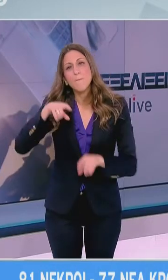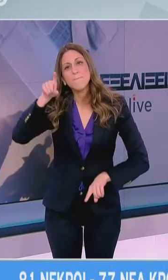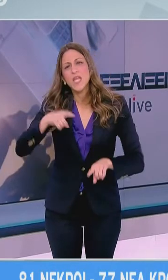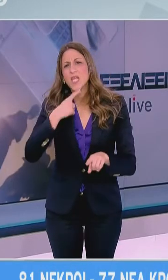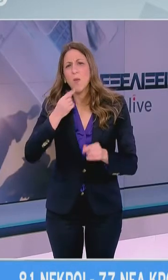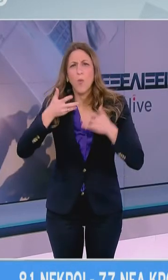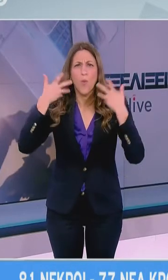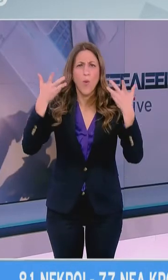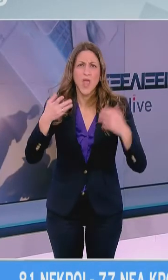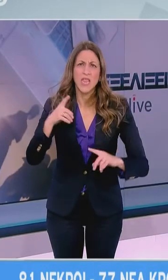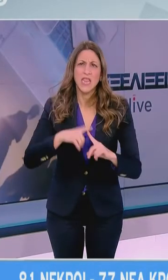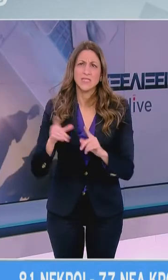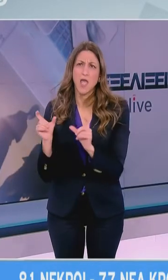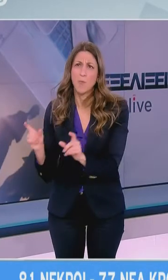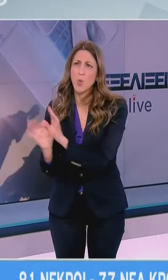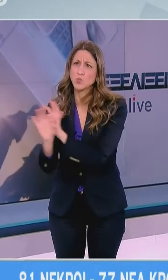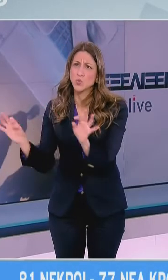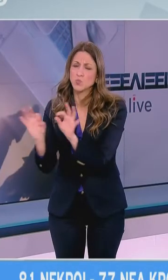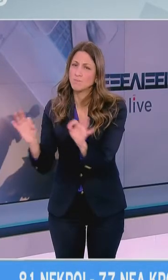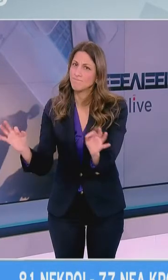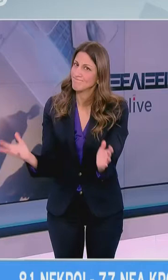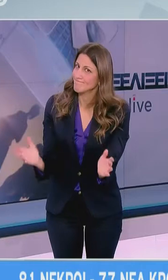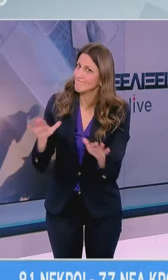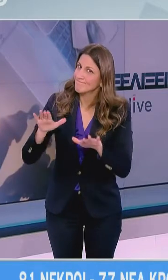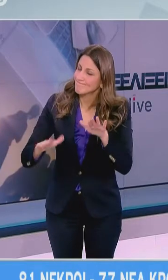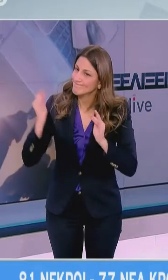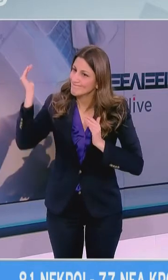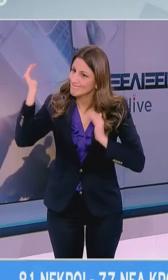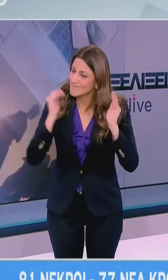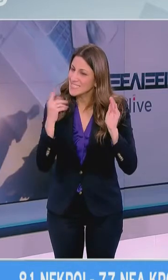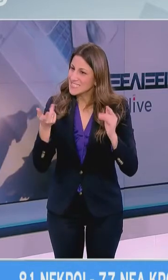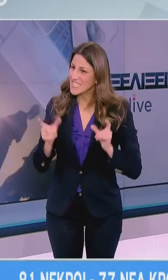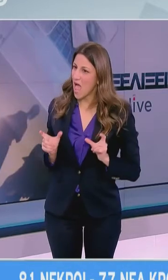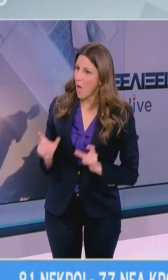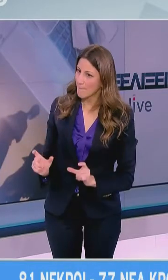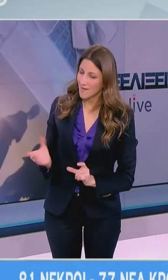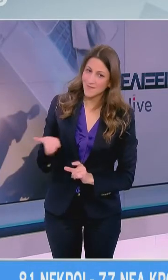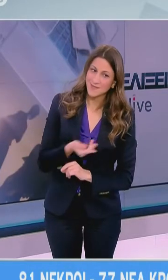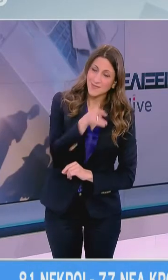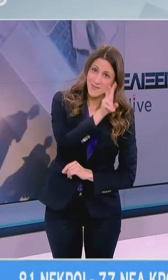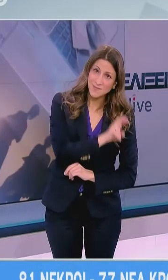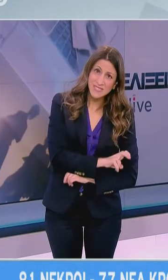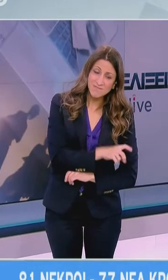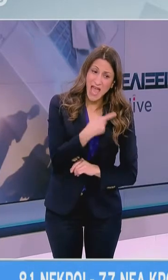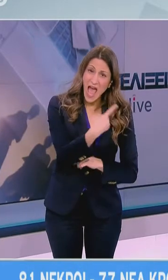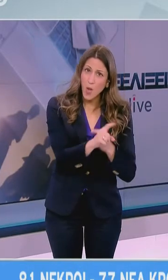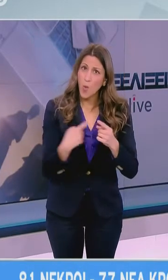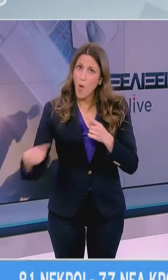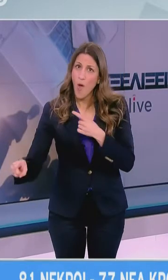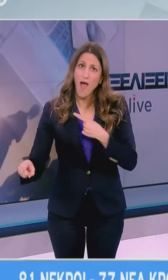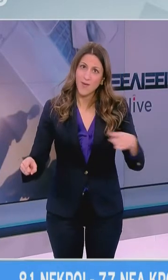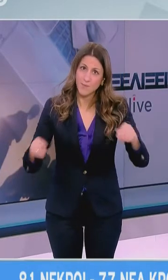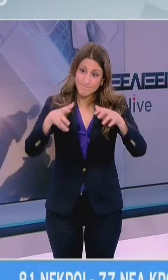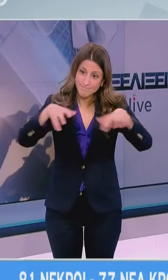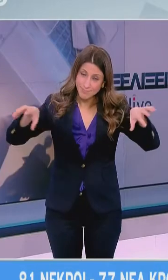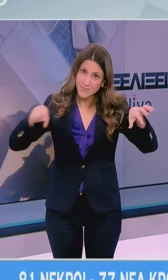μιλούν πάρα πολύ για τα τεστ αντισωμάτων, χωρίς να κατανοούν τι ακριβώς σημαίνει αντίσωμα και τι σημαίνει μοριακός διαγνωστικός έλεγχος. Είναι διαφορετικά πράγματα,